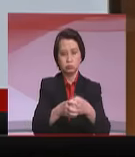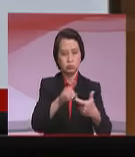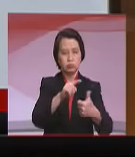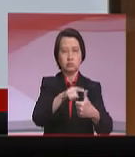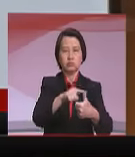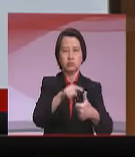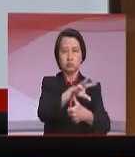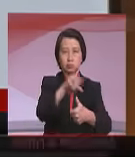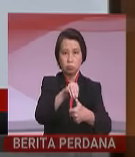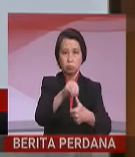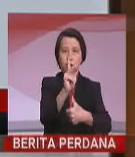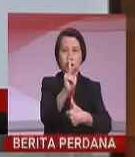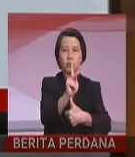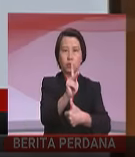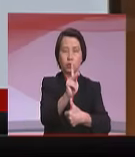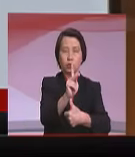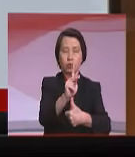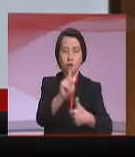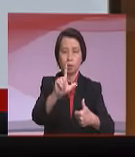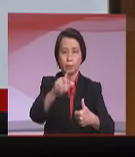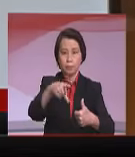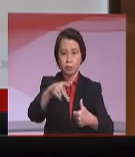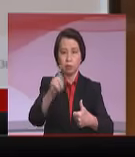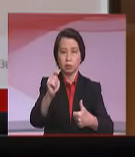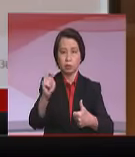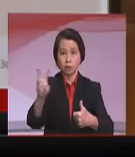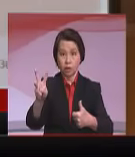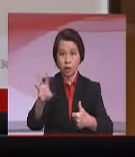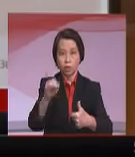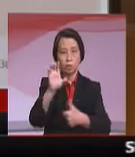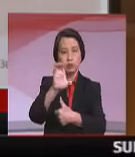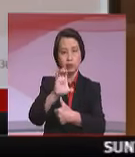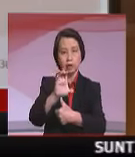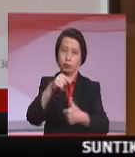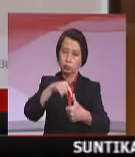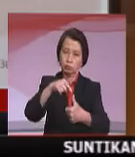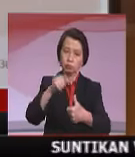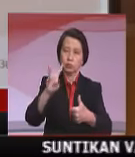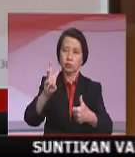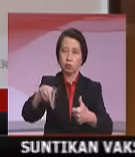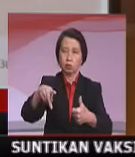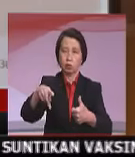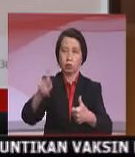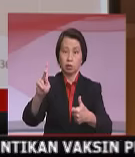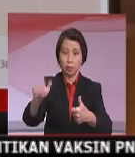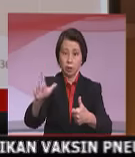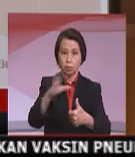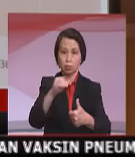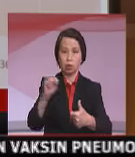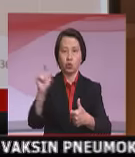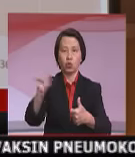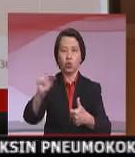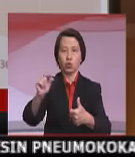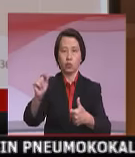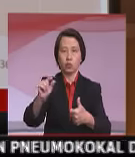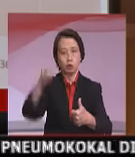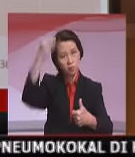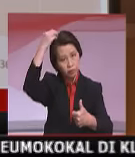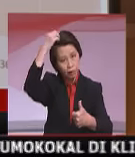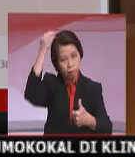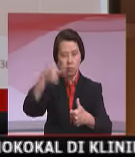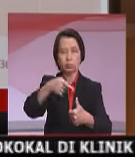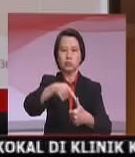ia melibatkan daerah Kepong, Lembah Pantai, Titi Wangsa dan Ceras di wilayah Persekutuan Kuala Lumpur serta daerah Gombak di negeri